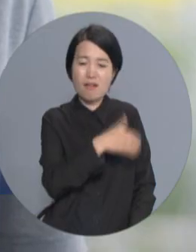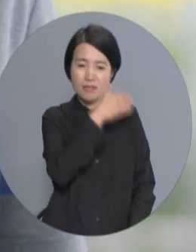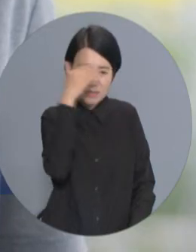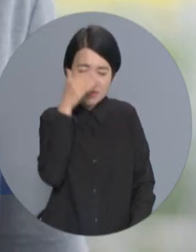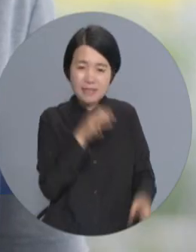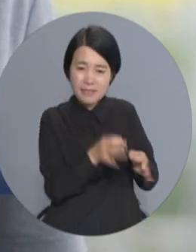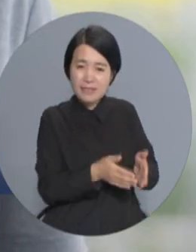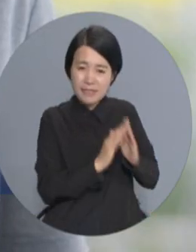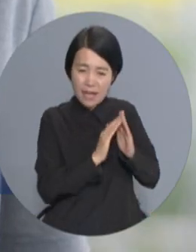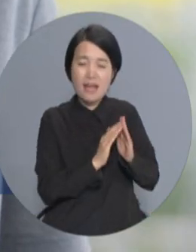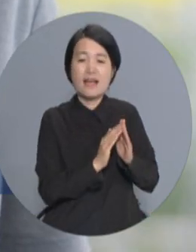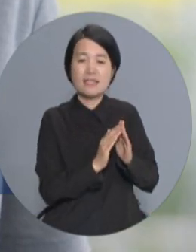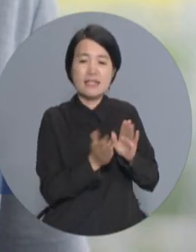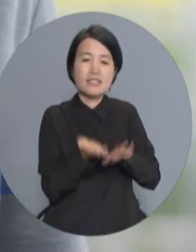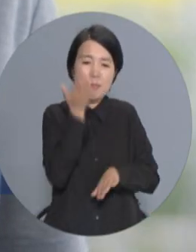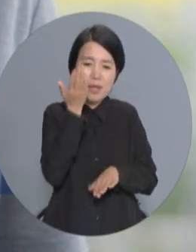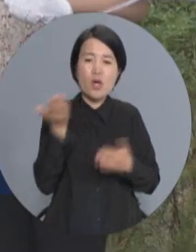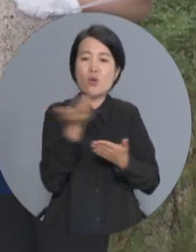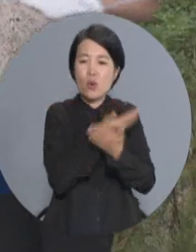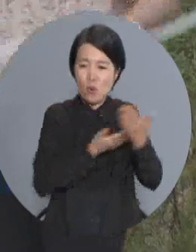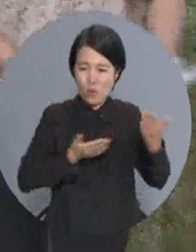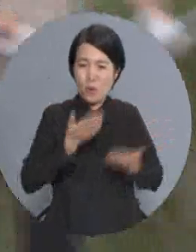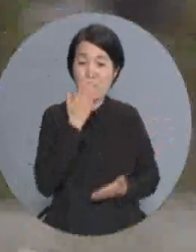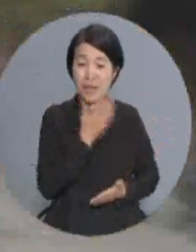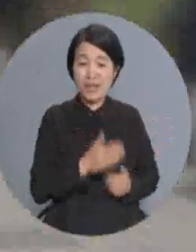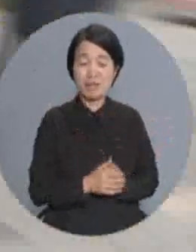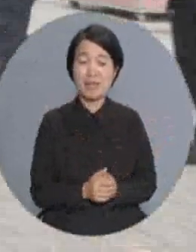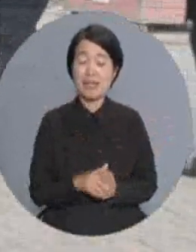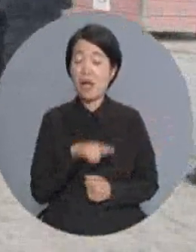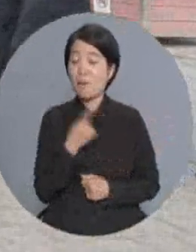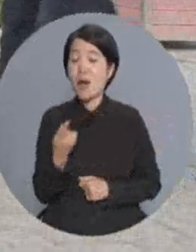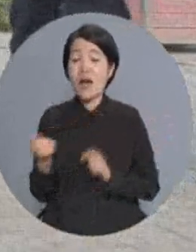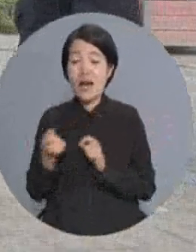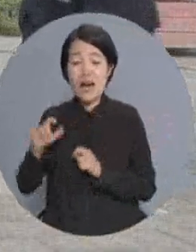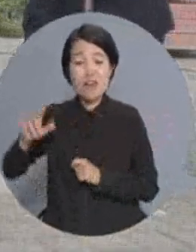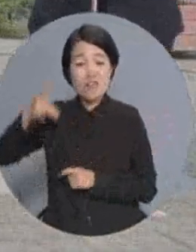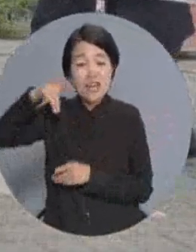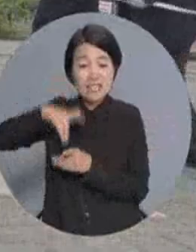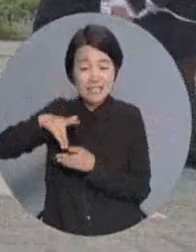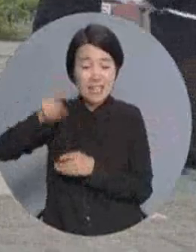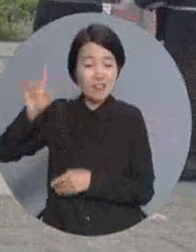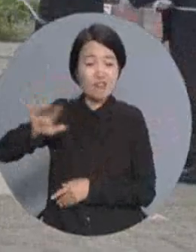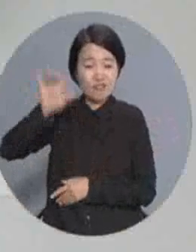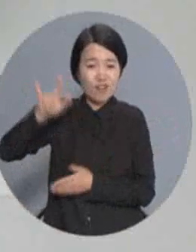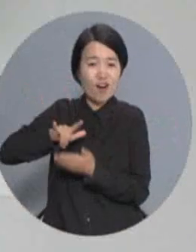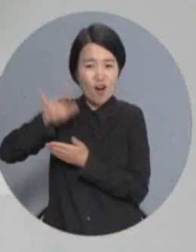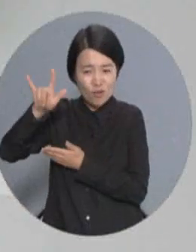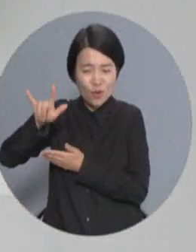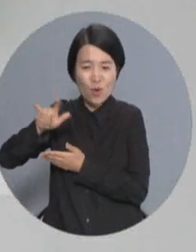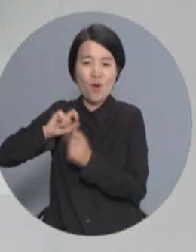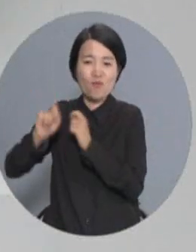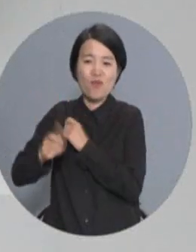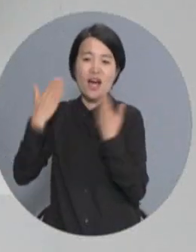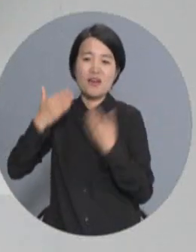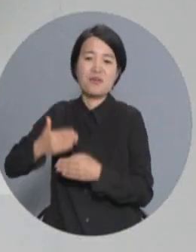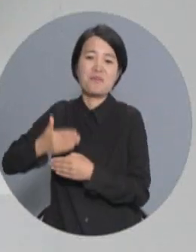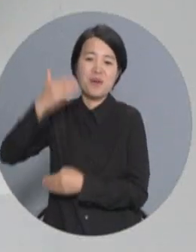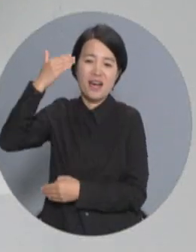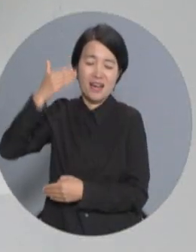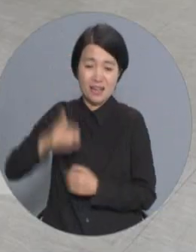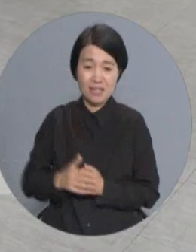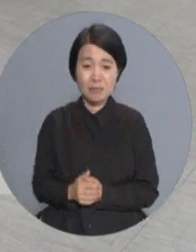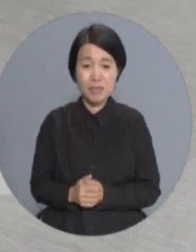창업농들, 선배들과의 어떤 교류가 있을 것이고 인근 드론 센터에는 우주항공 캠퍼스가 지난달 문을